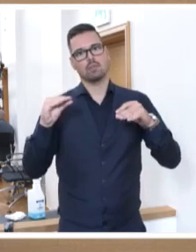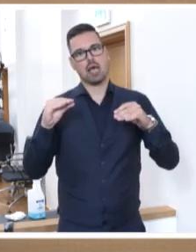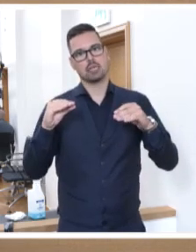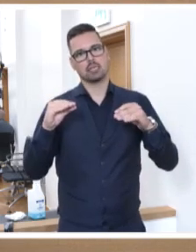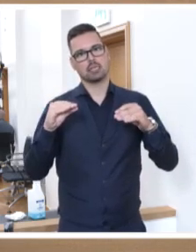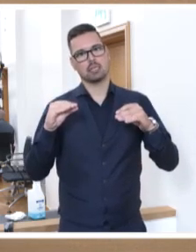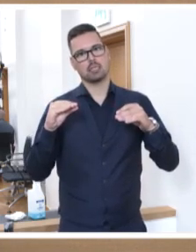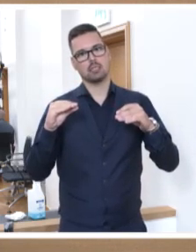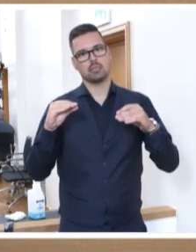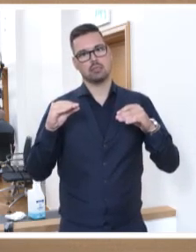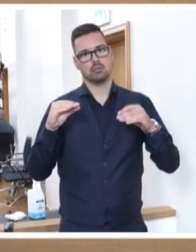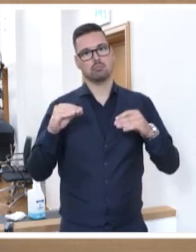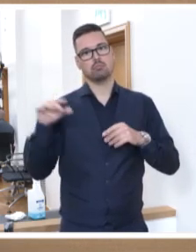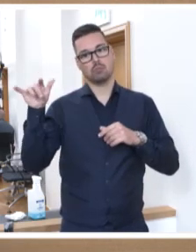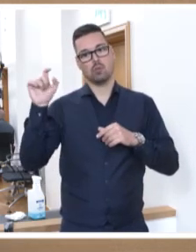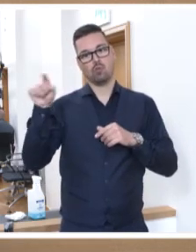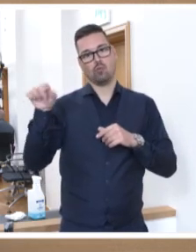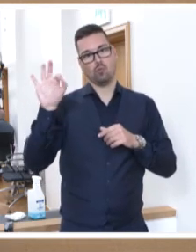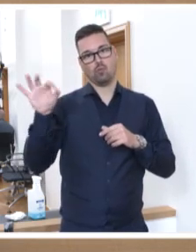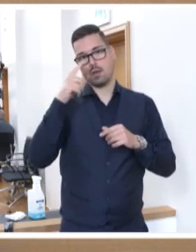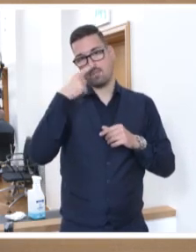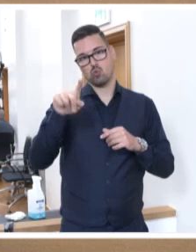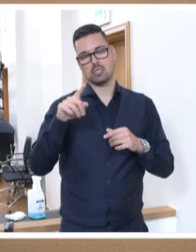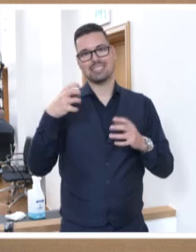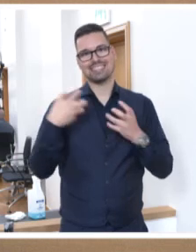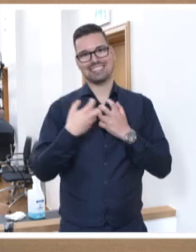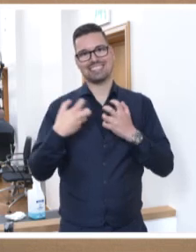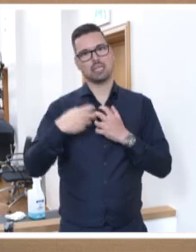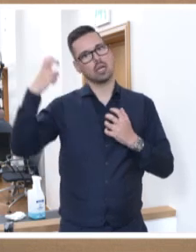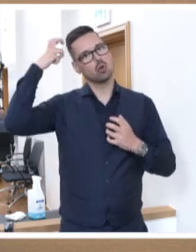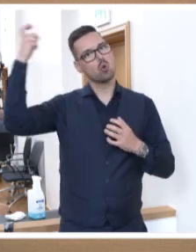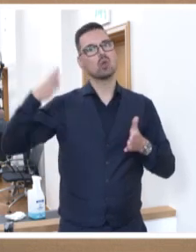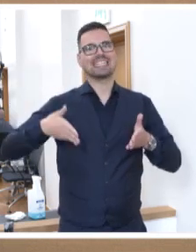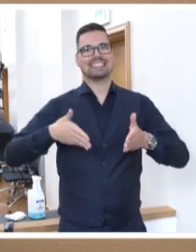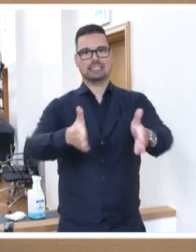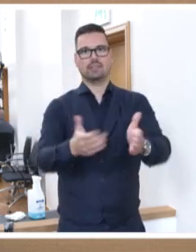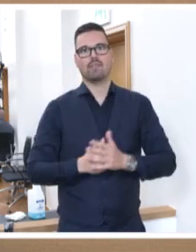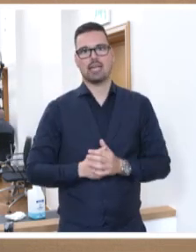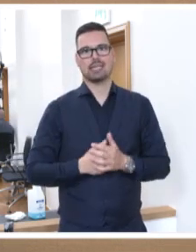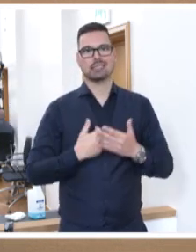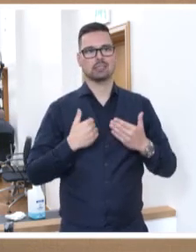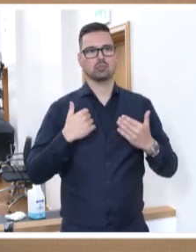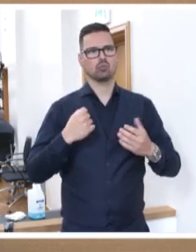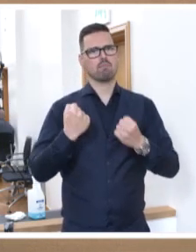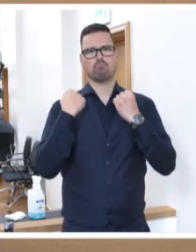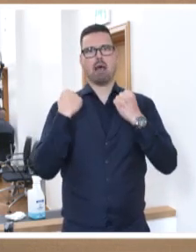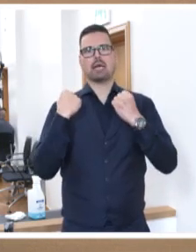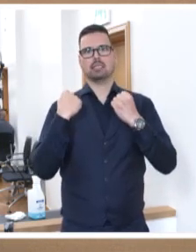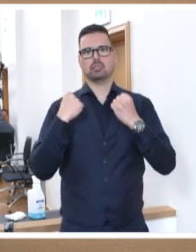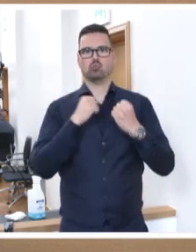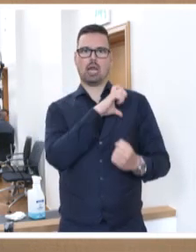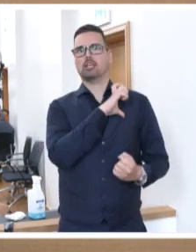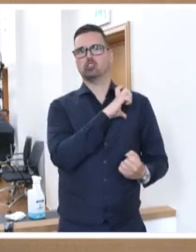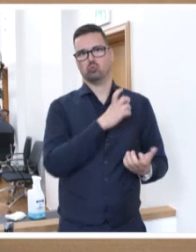seiner Karriere. Für Putin ist Krieg der Königsweg zu Ruhm, Macht und